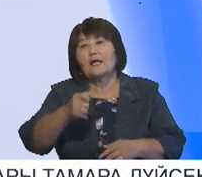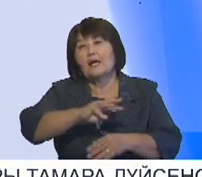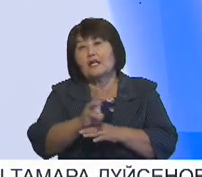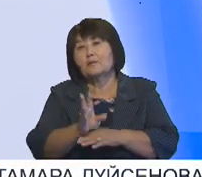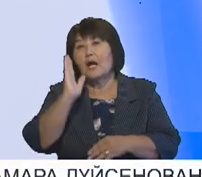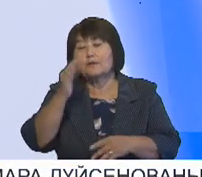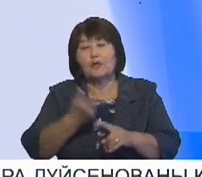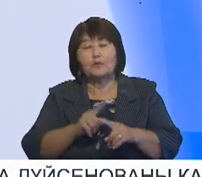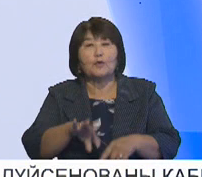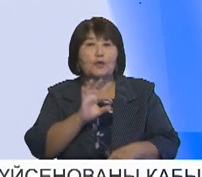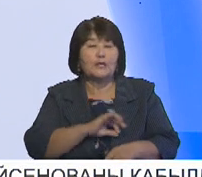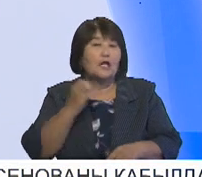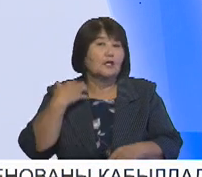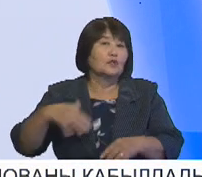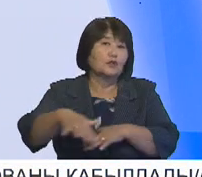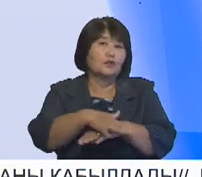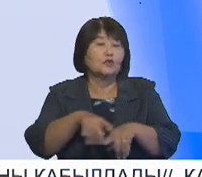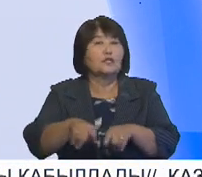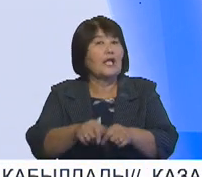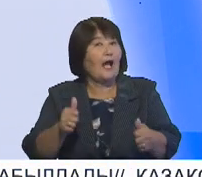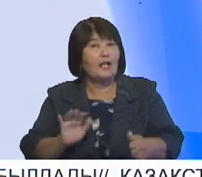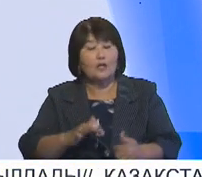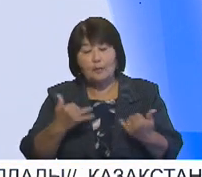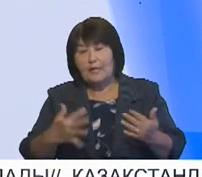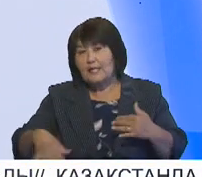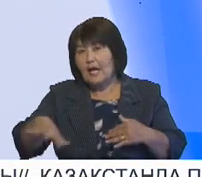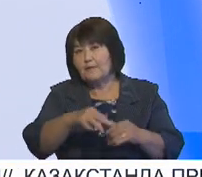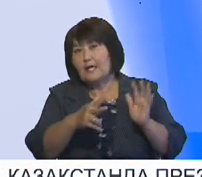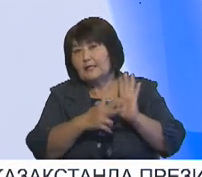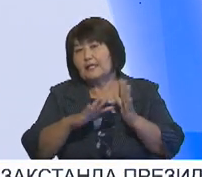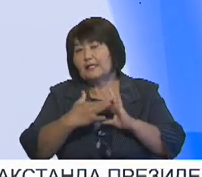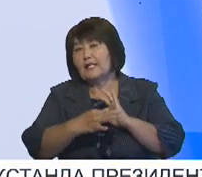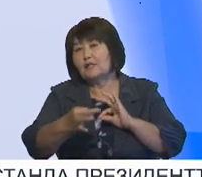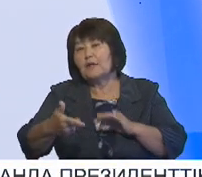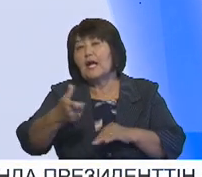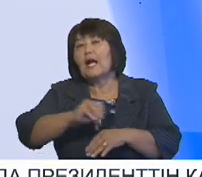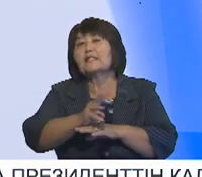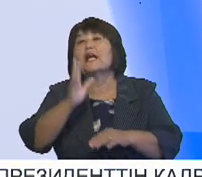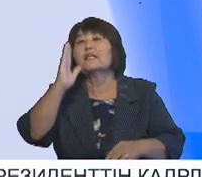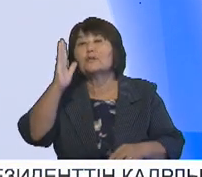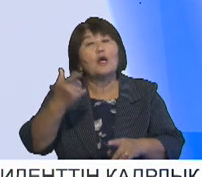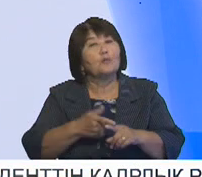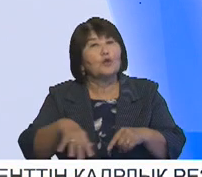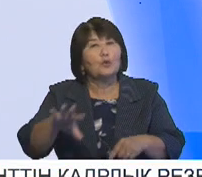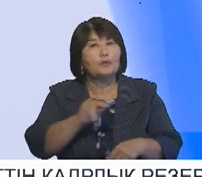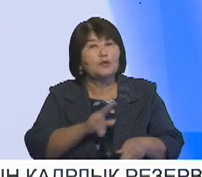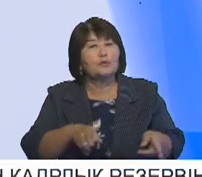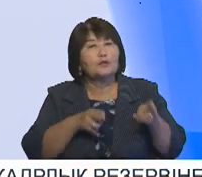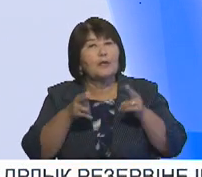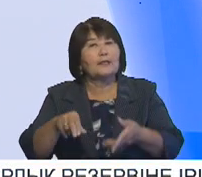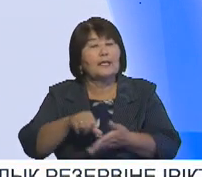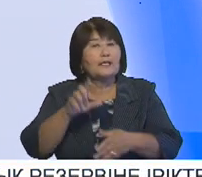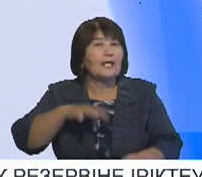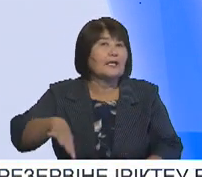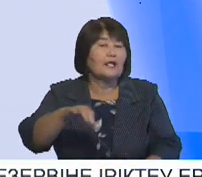қамтылады. Бұл игіліктен сыр жұртшылығы да қалыс қалмайды. Яғни биыл аймақта 8 елді мекен газдандырылмақ. Бұл туралы өңірге жұмыс сапарымен келген